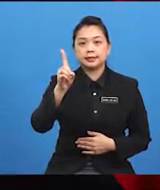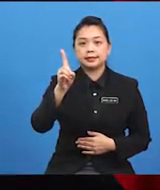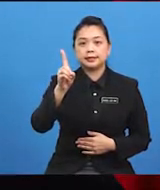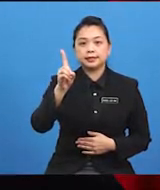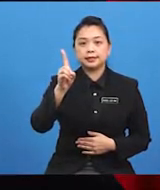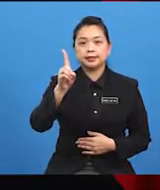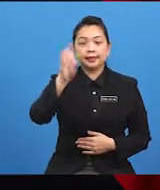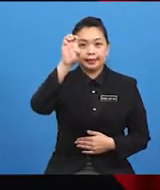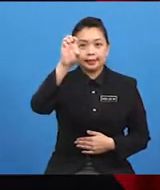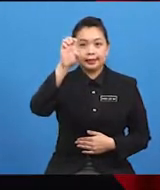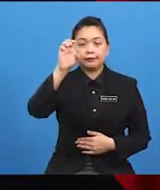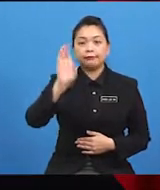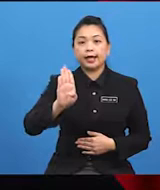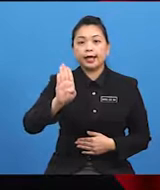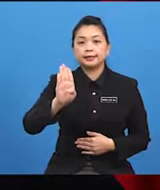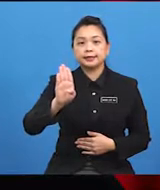E flat,